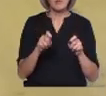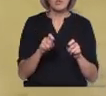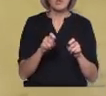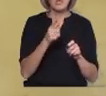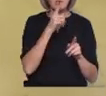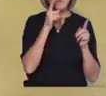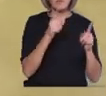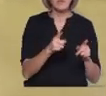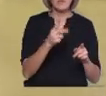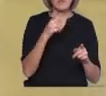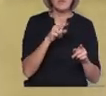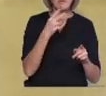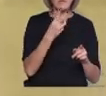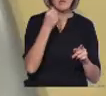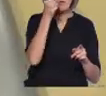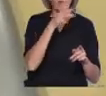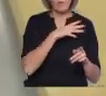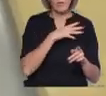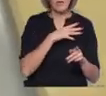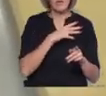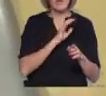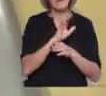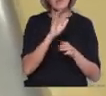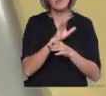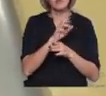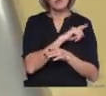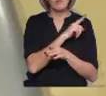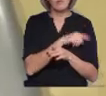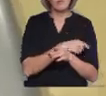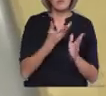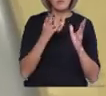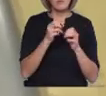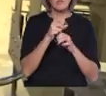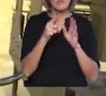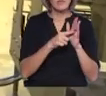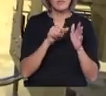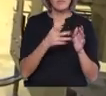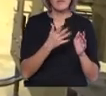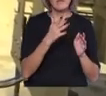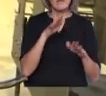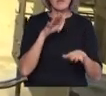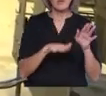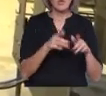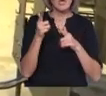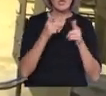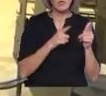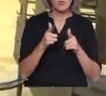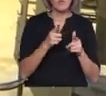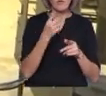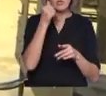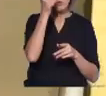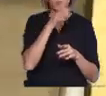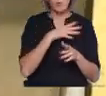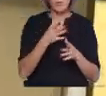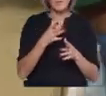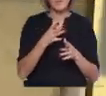в декабре 2022 года. Его производственная мощность составляет 17,5 тысяч тонн готовой продукции в год. К